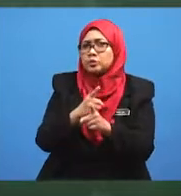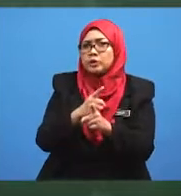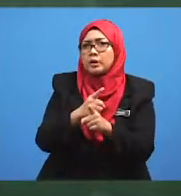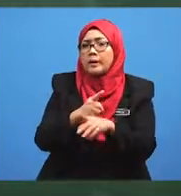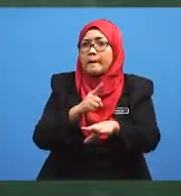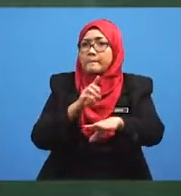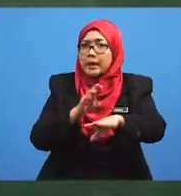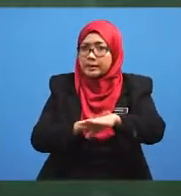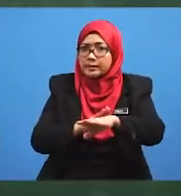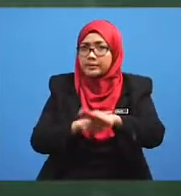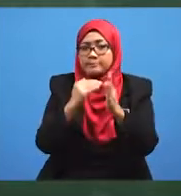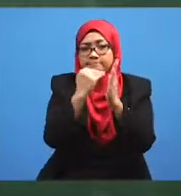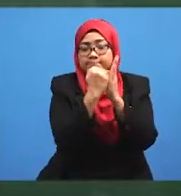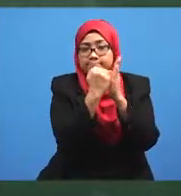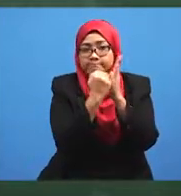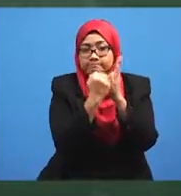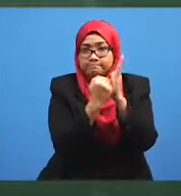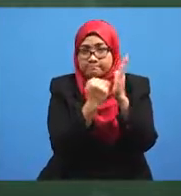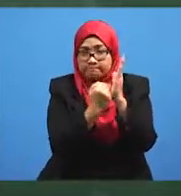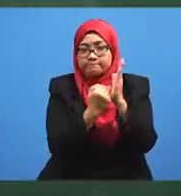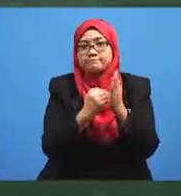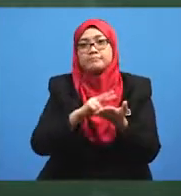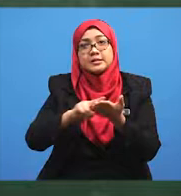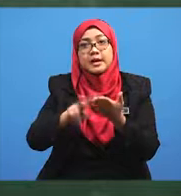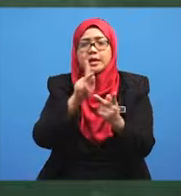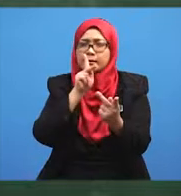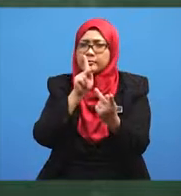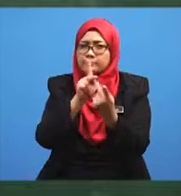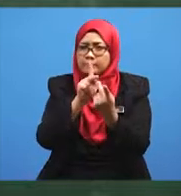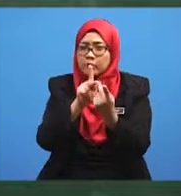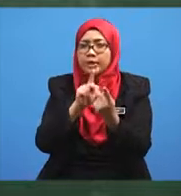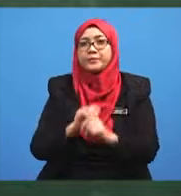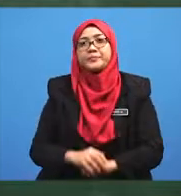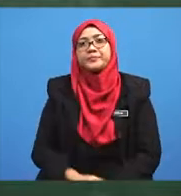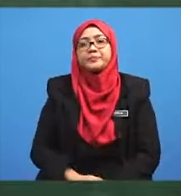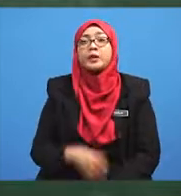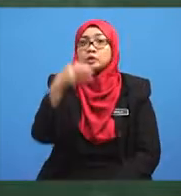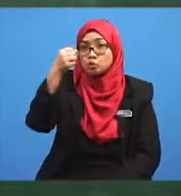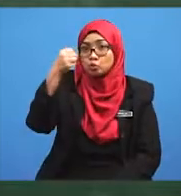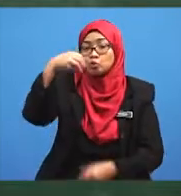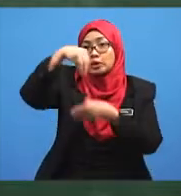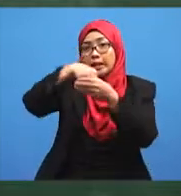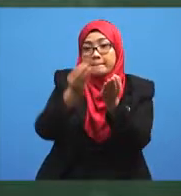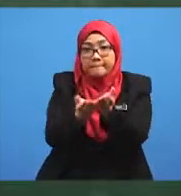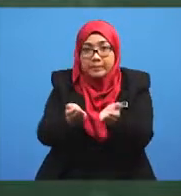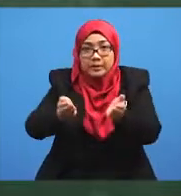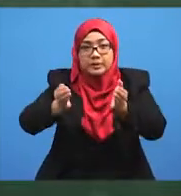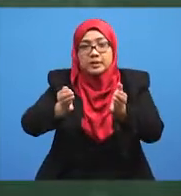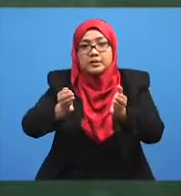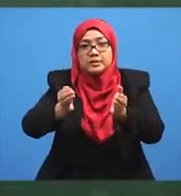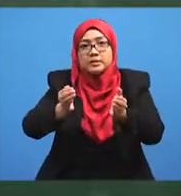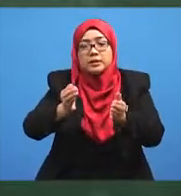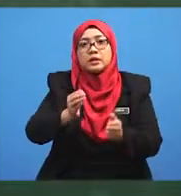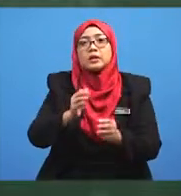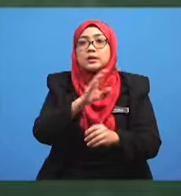meter kadar ini. Membolehkan isi padu susu dalam setiap bekas dapat memenuhi piawaian